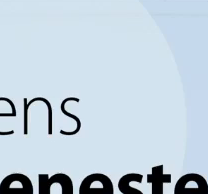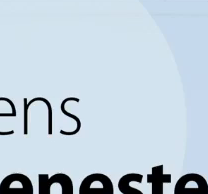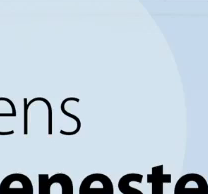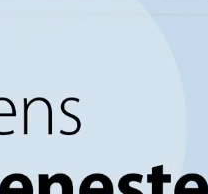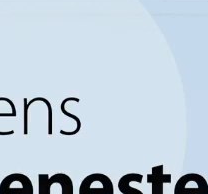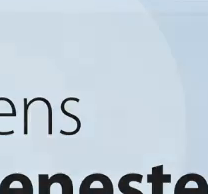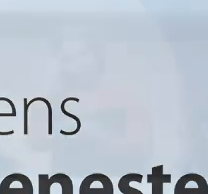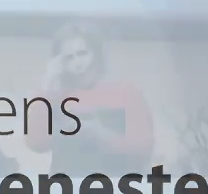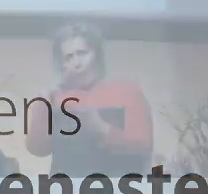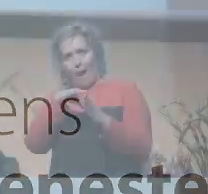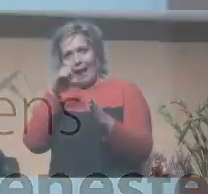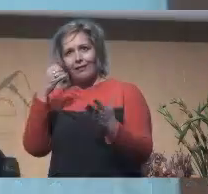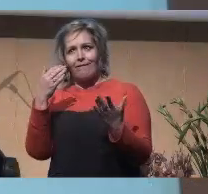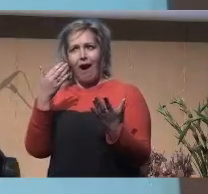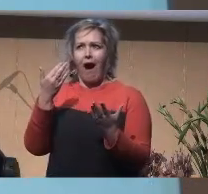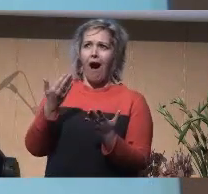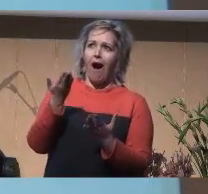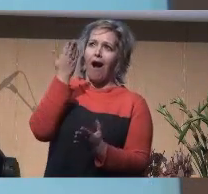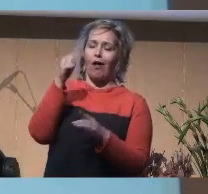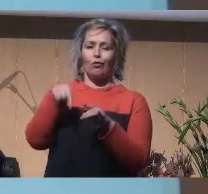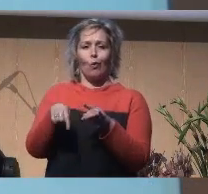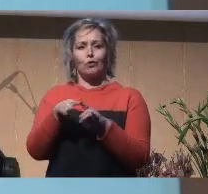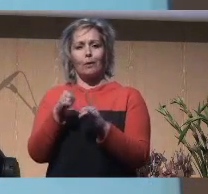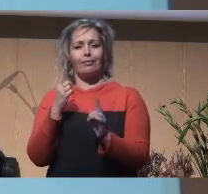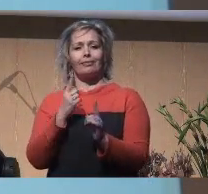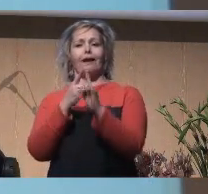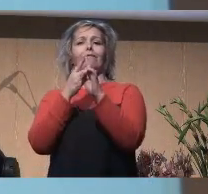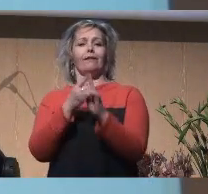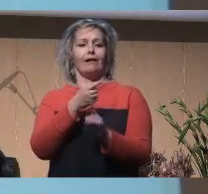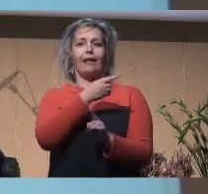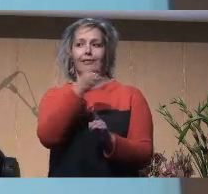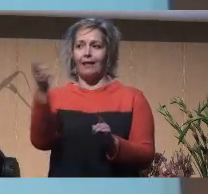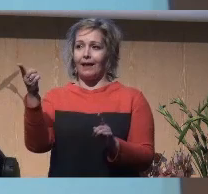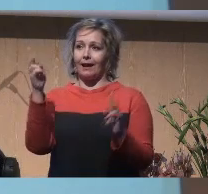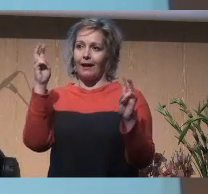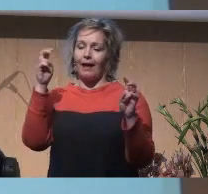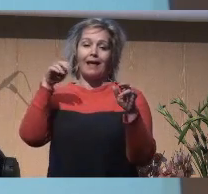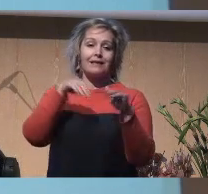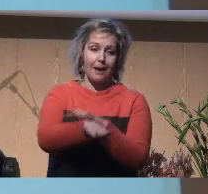hente ut hva det som nå treffer dere hjemme.